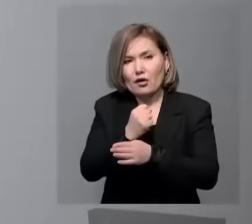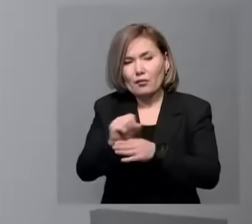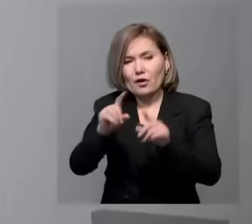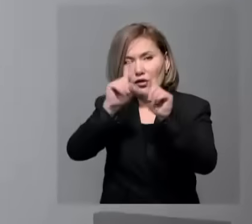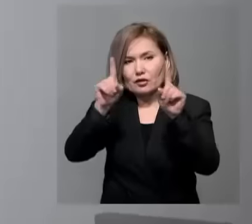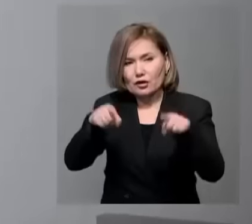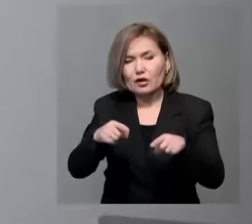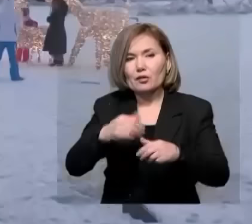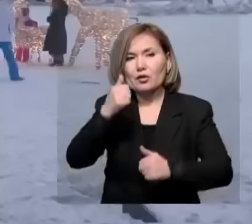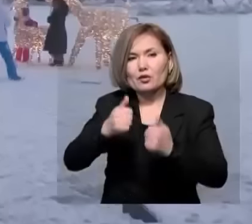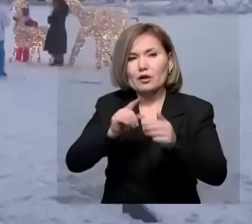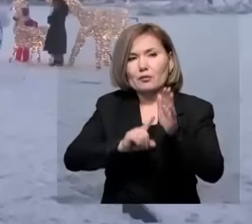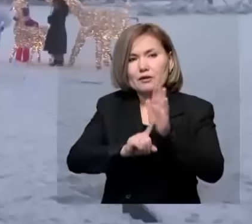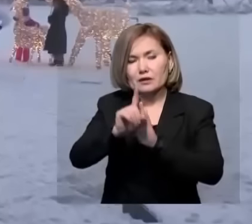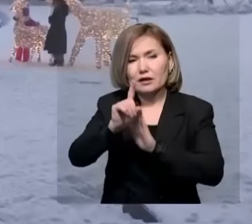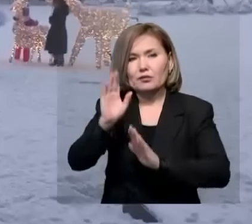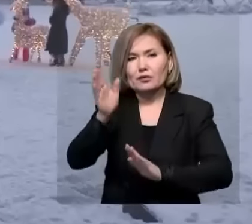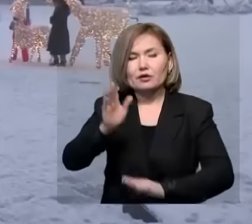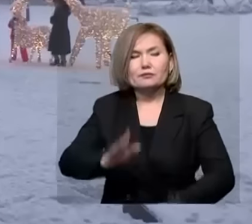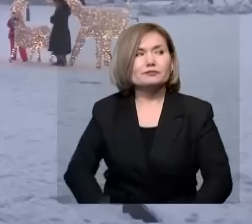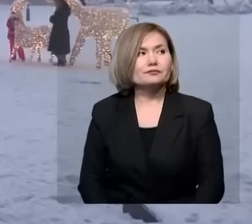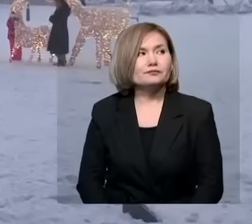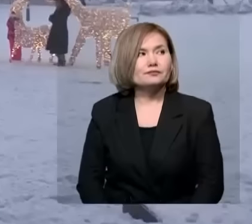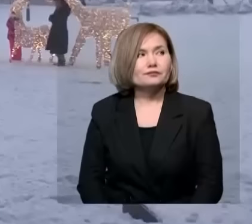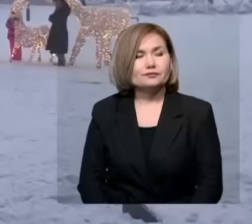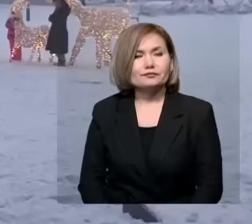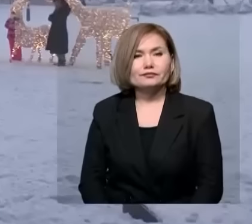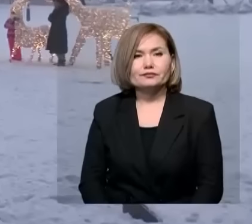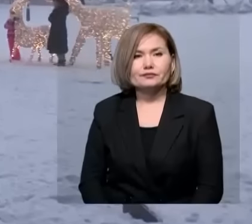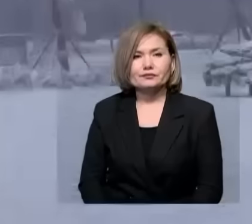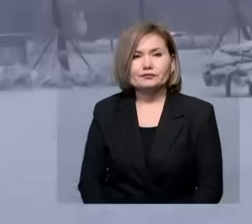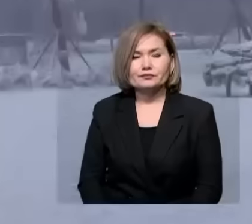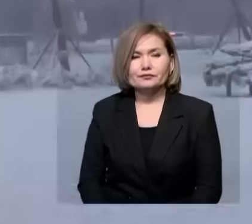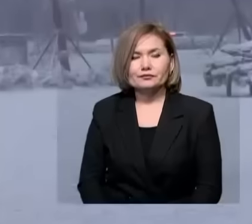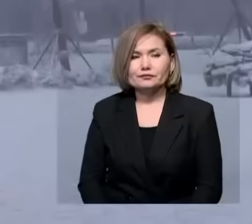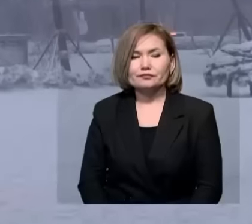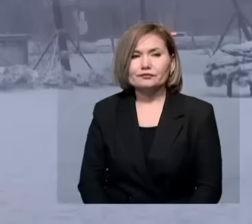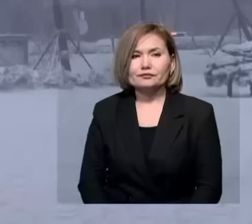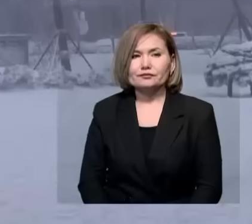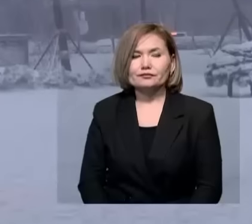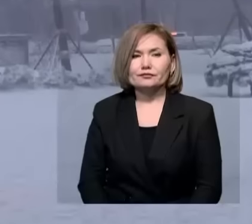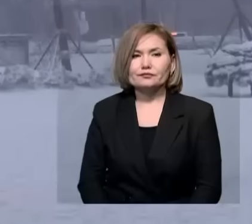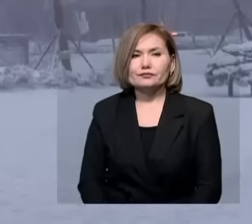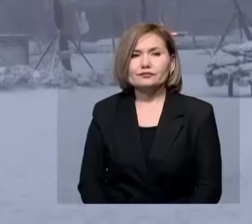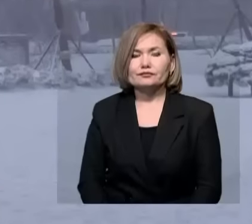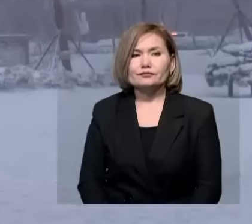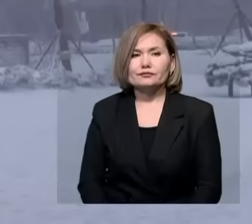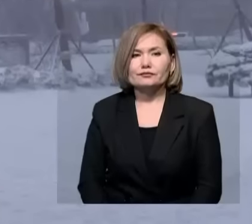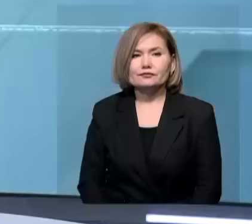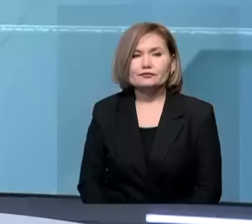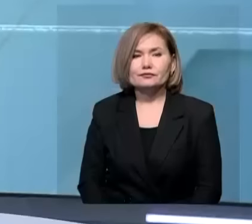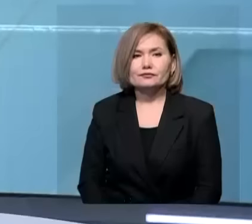беретін турнирлер басталады. Владислав Цой, Ольга Лян, 24 кейзет, оңтүстік Корея.